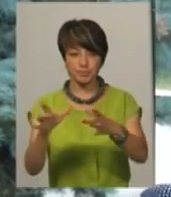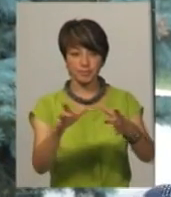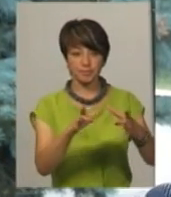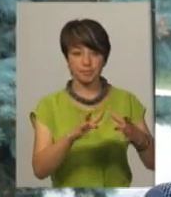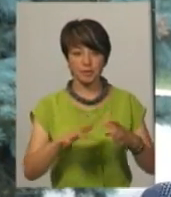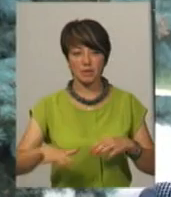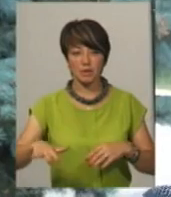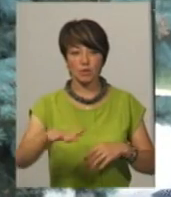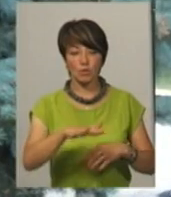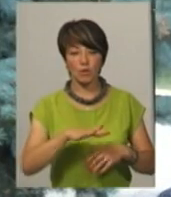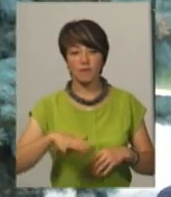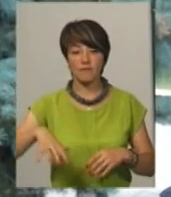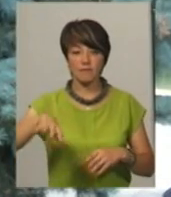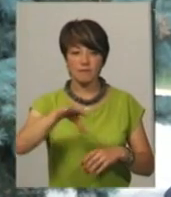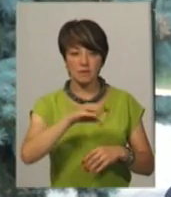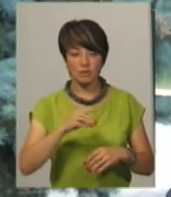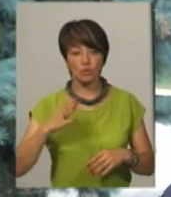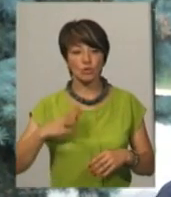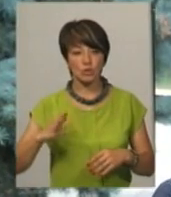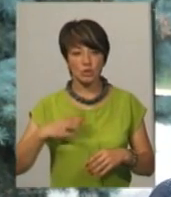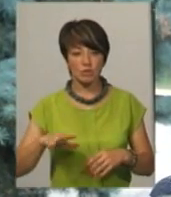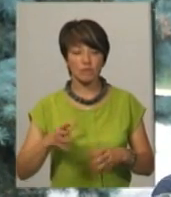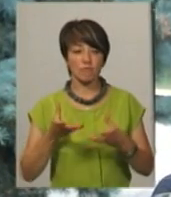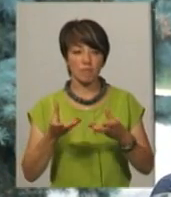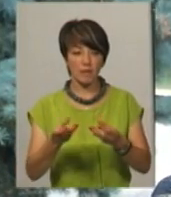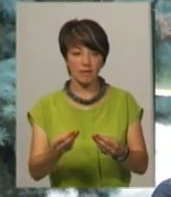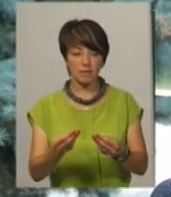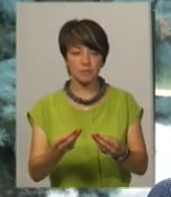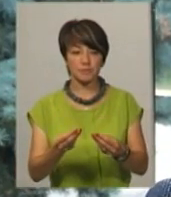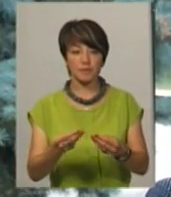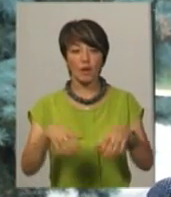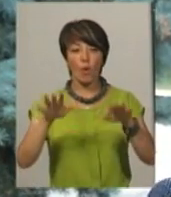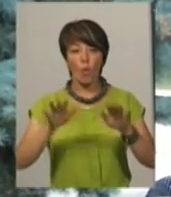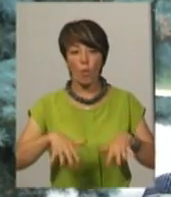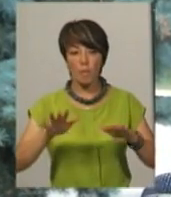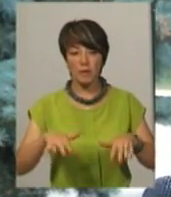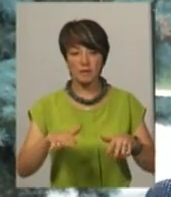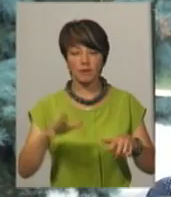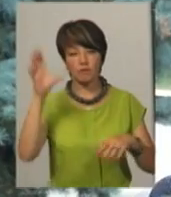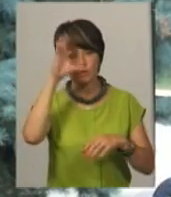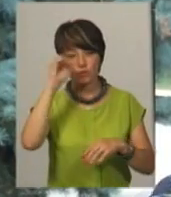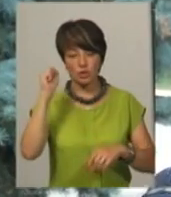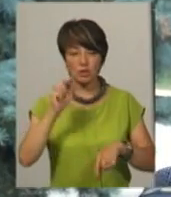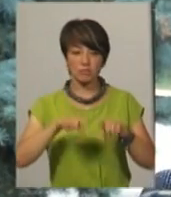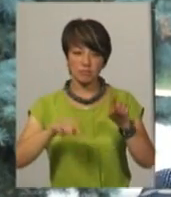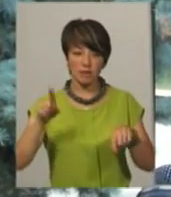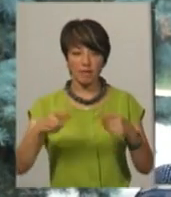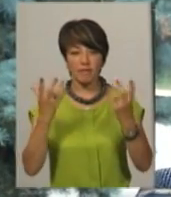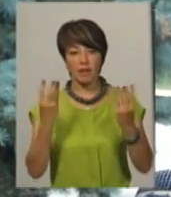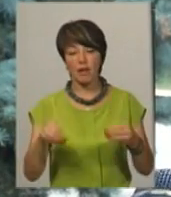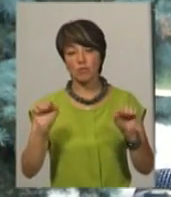області, і вже повсюдно ми очікуємо його вплив. Опади вночі короткочасні, в день